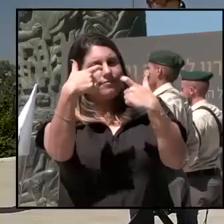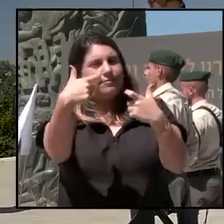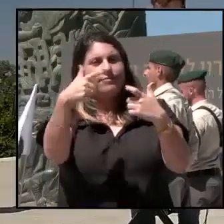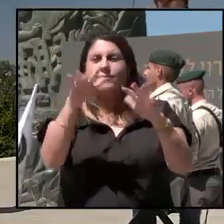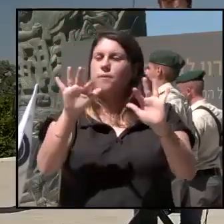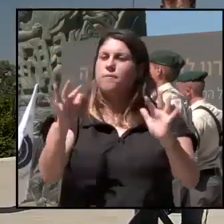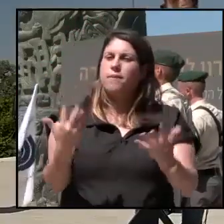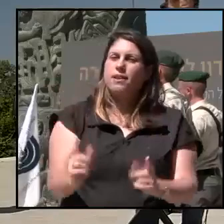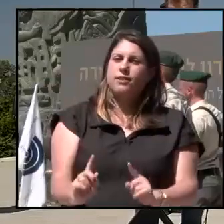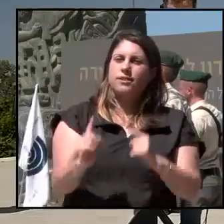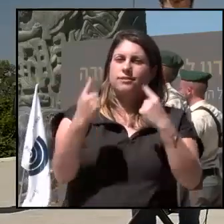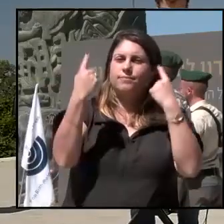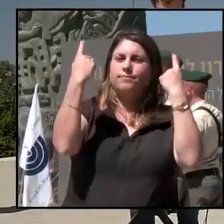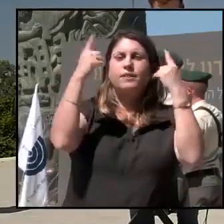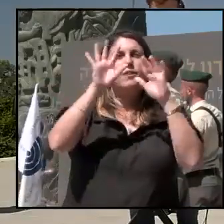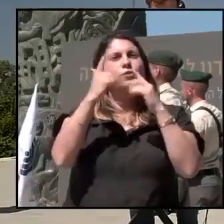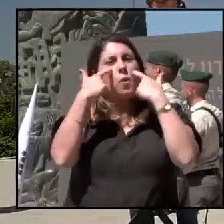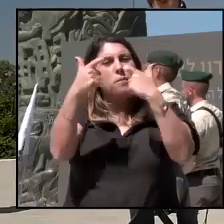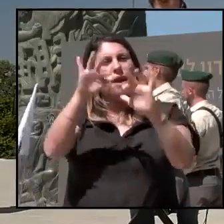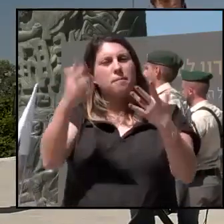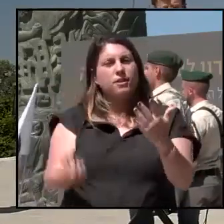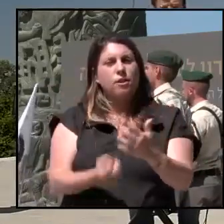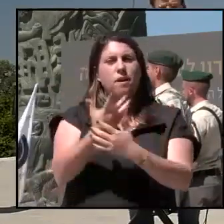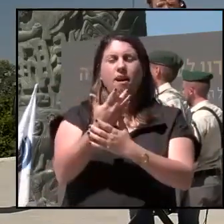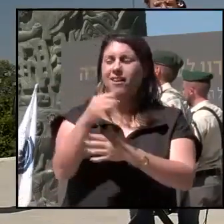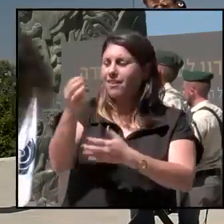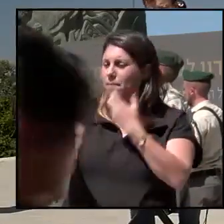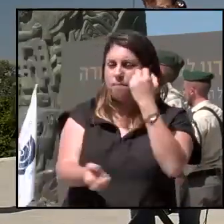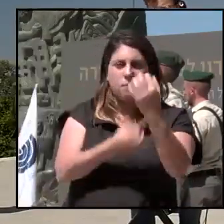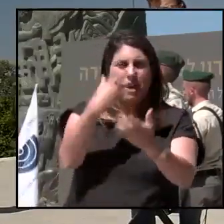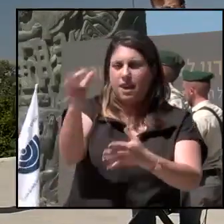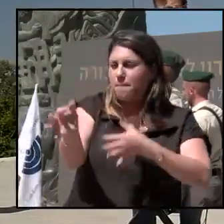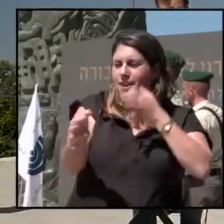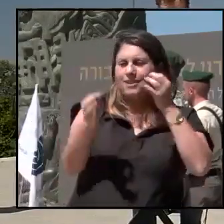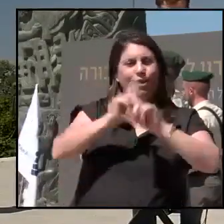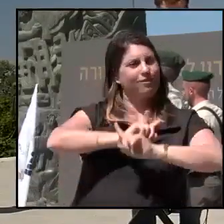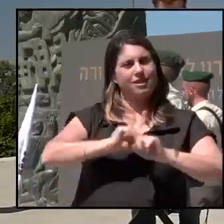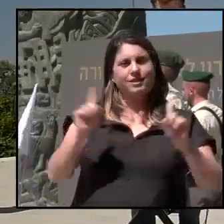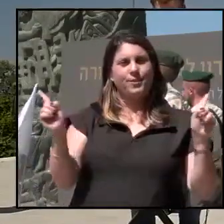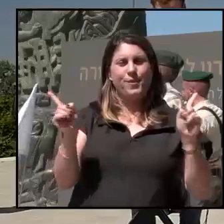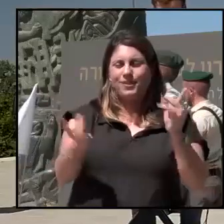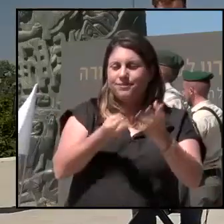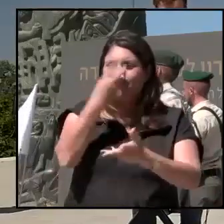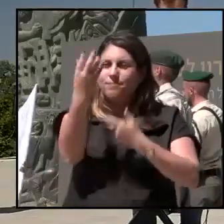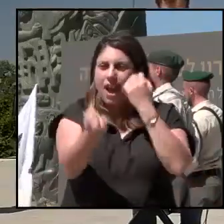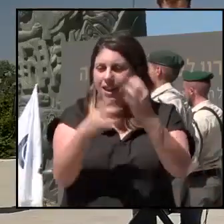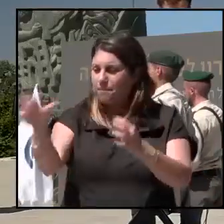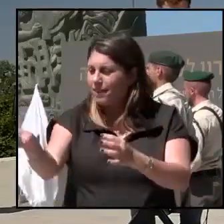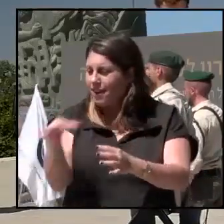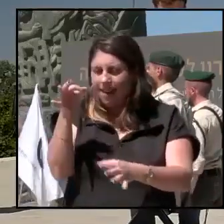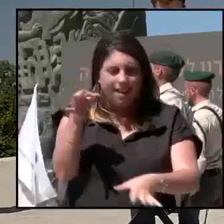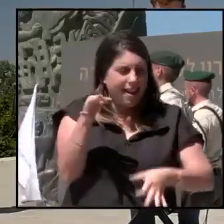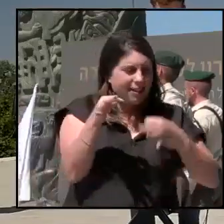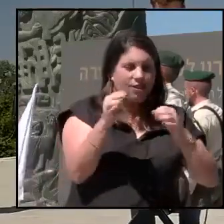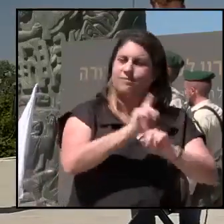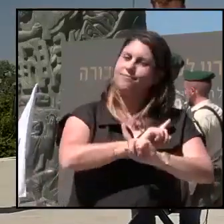ושומר על כל מה שברא אסור לטרוף את פחי הגן